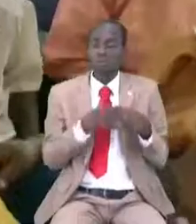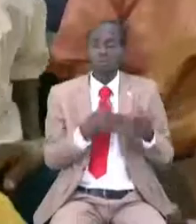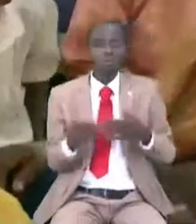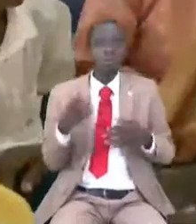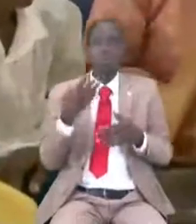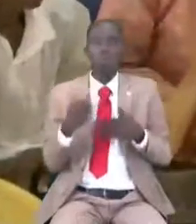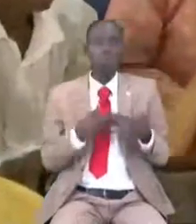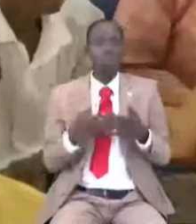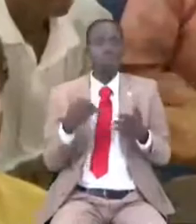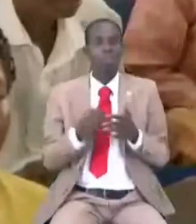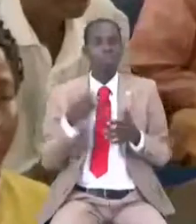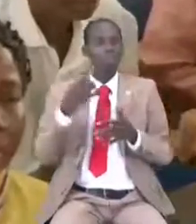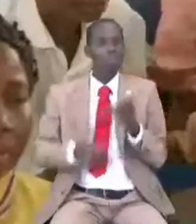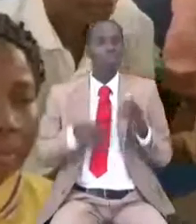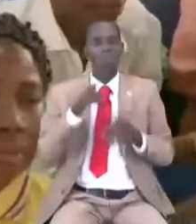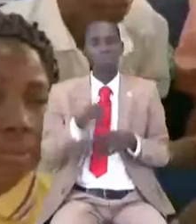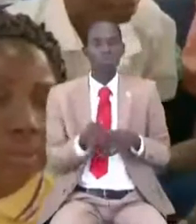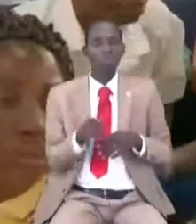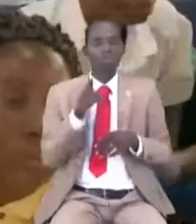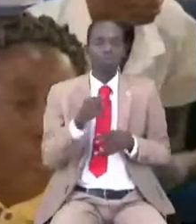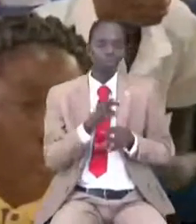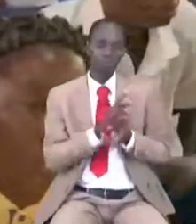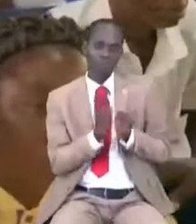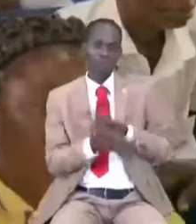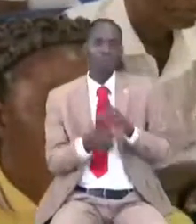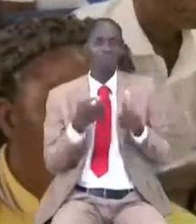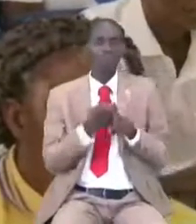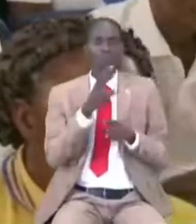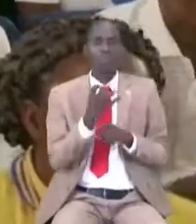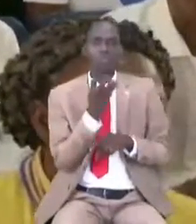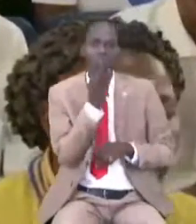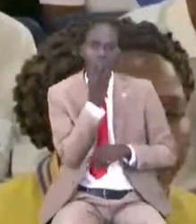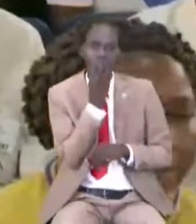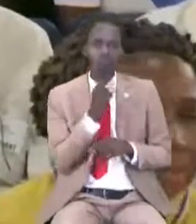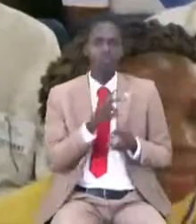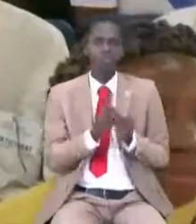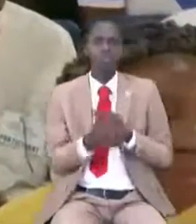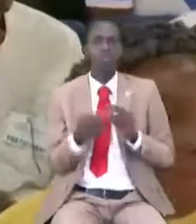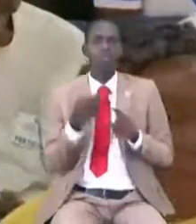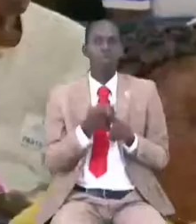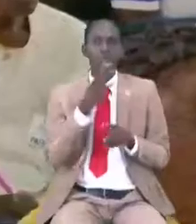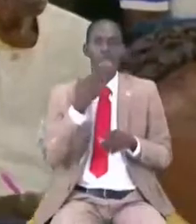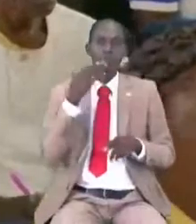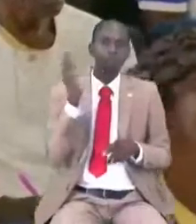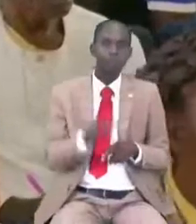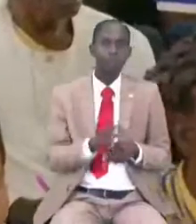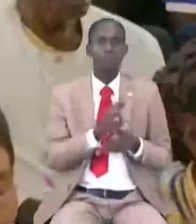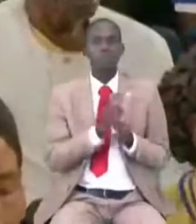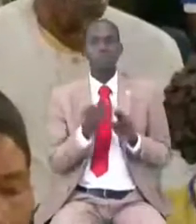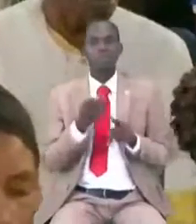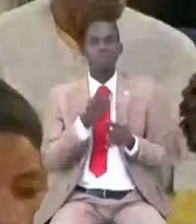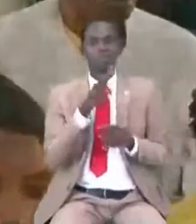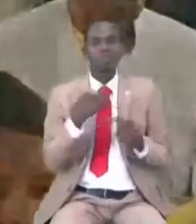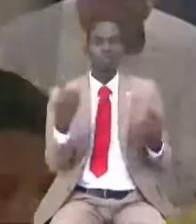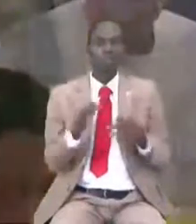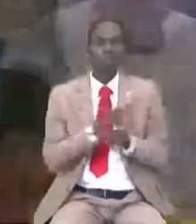Retourne, quitte ta culpabilité, ton nativité, ton avidité et ta dépravation. Quitte ça, ta